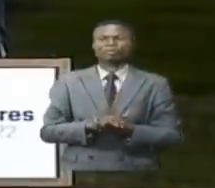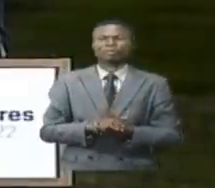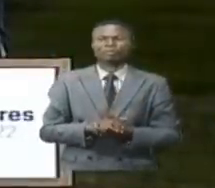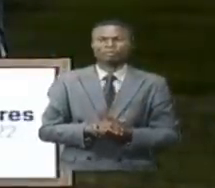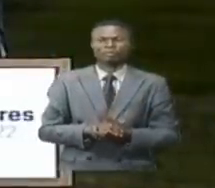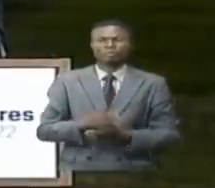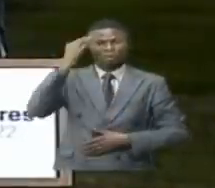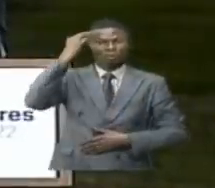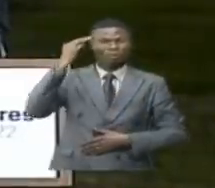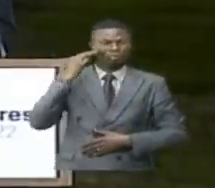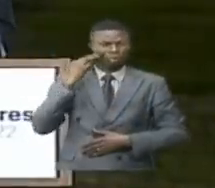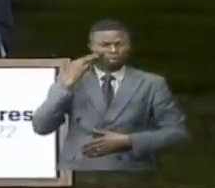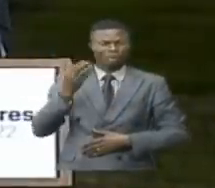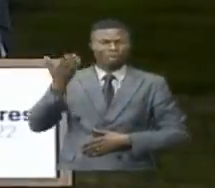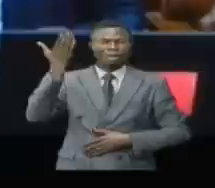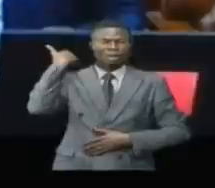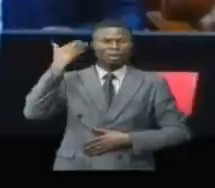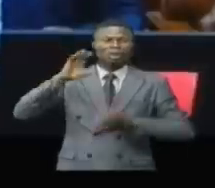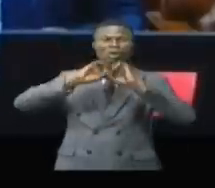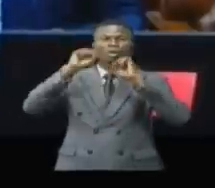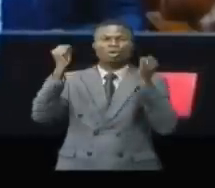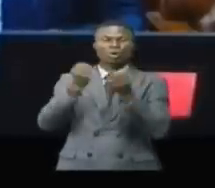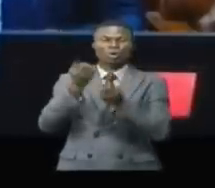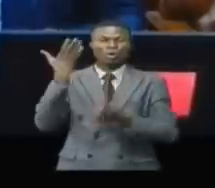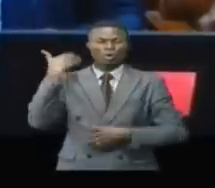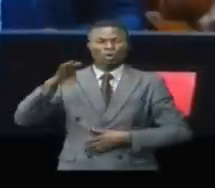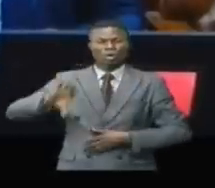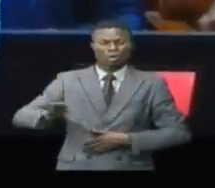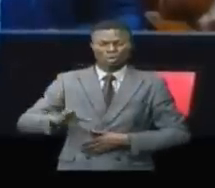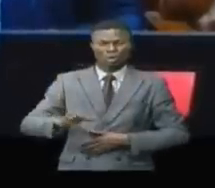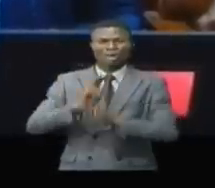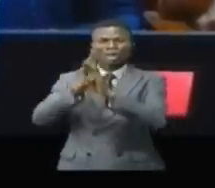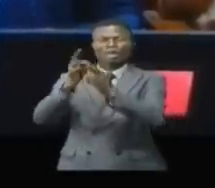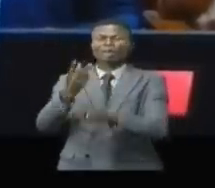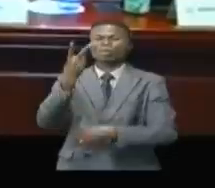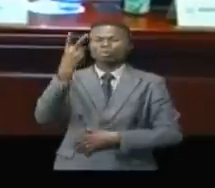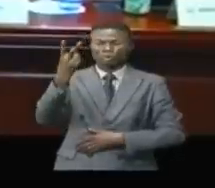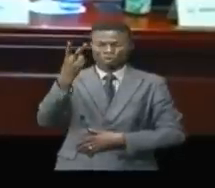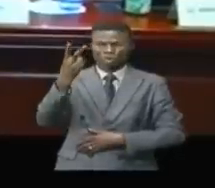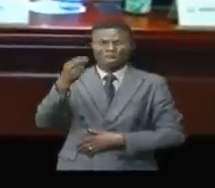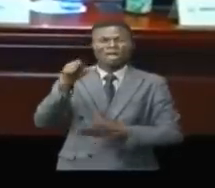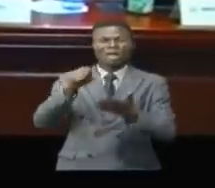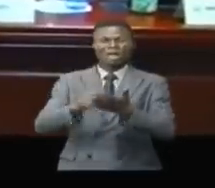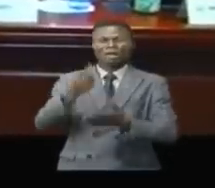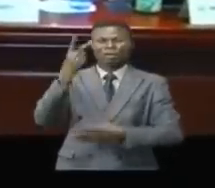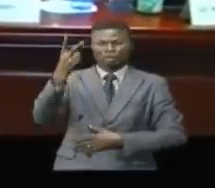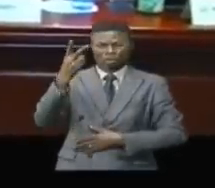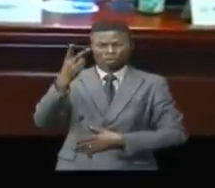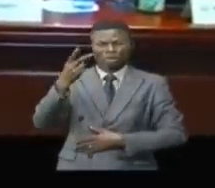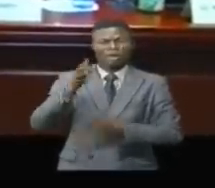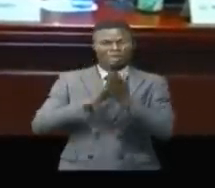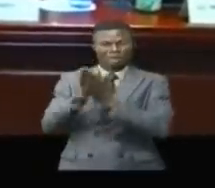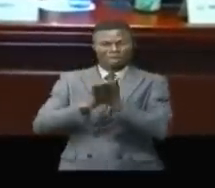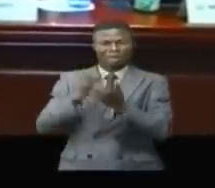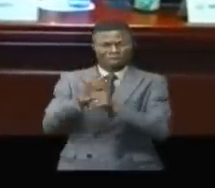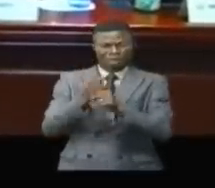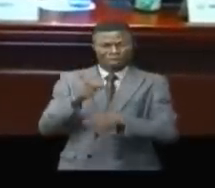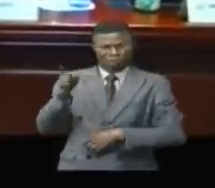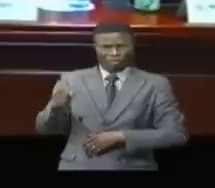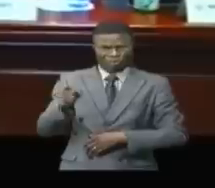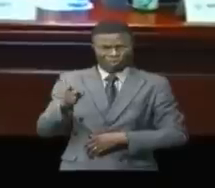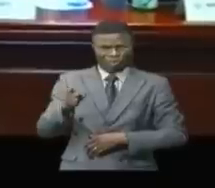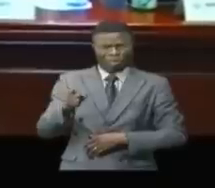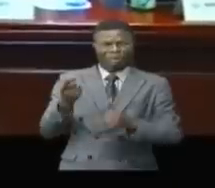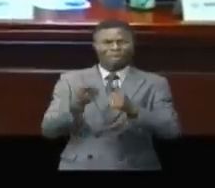Le ministre des Hydrocarbures a présenté deux notes relatives à son secteur. Il a fait le